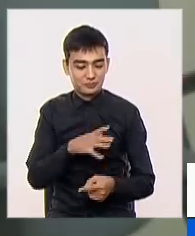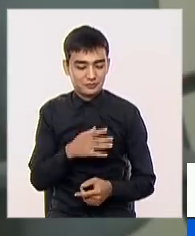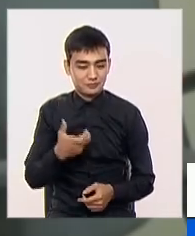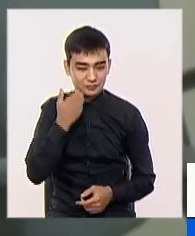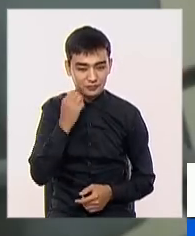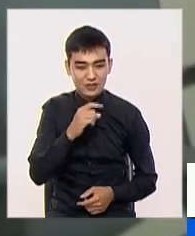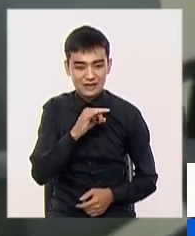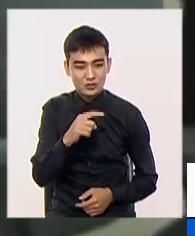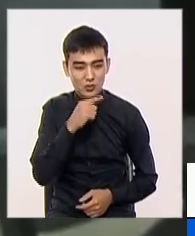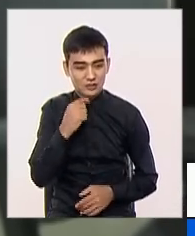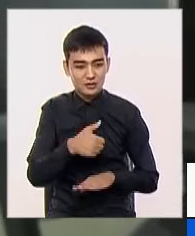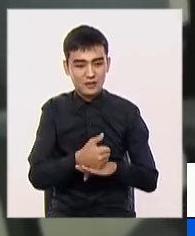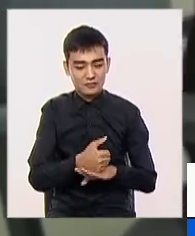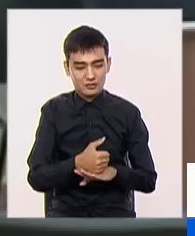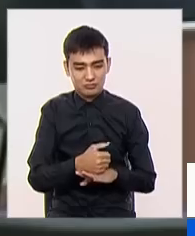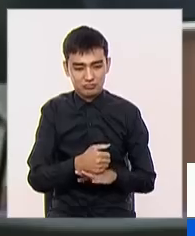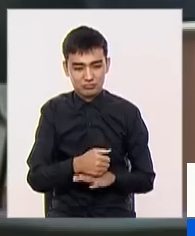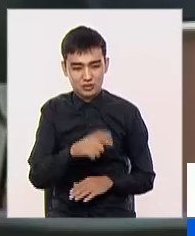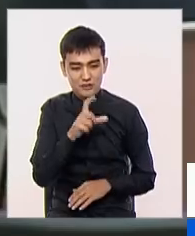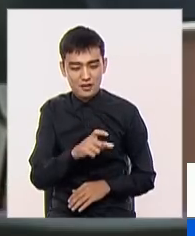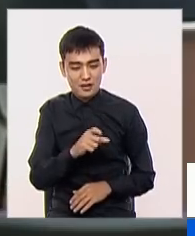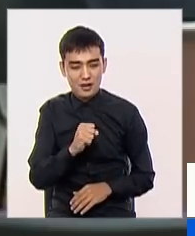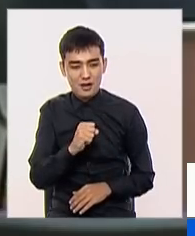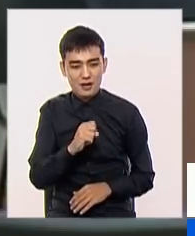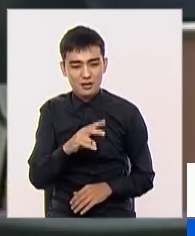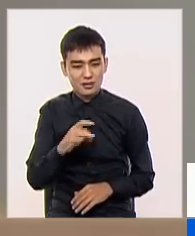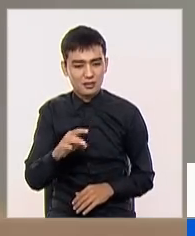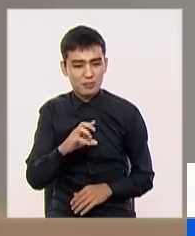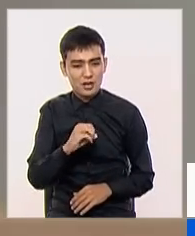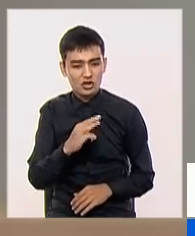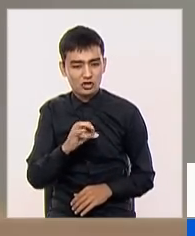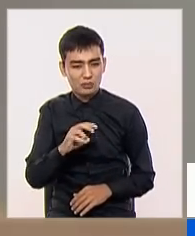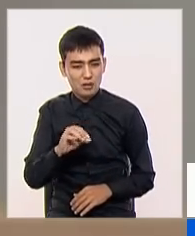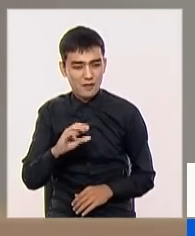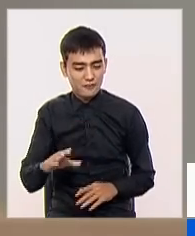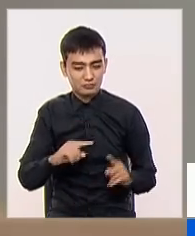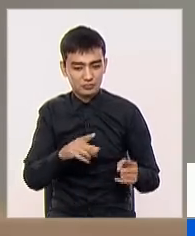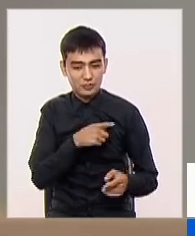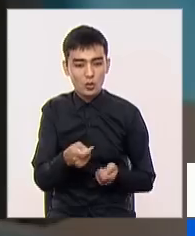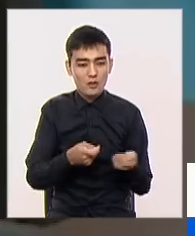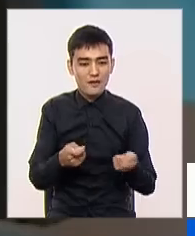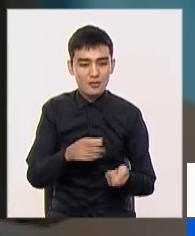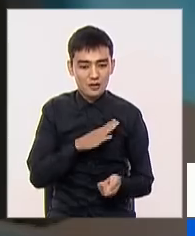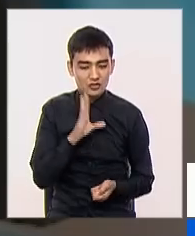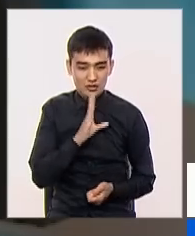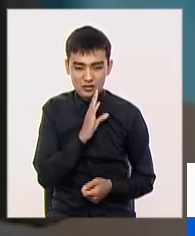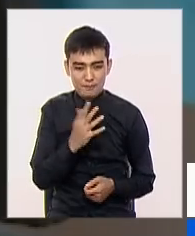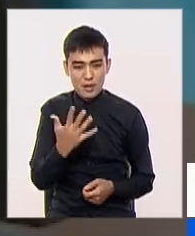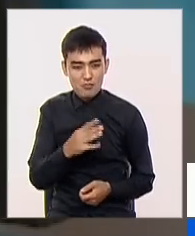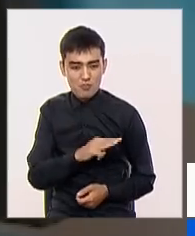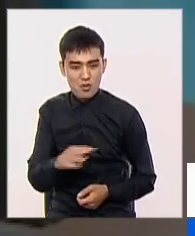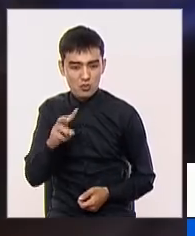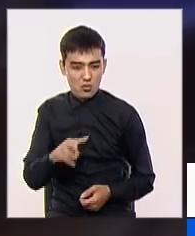из России экс-главу агентства по статистике Анар Мишимбаеву. По версии следствия, она руководила процессом отмывания более 5